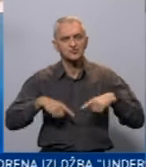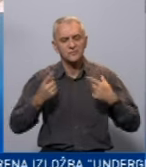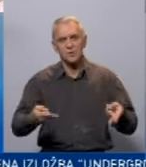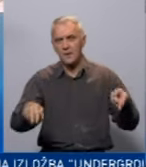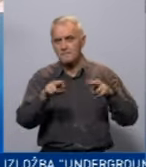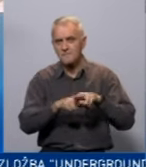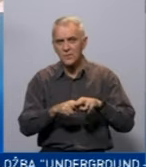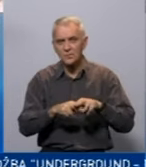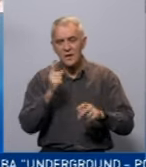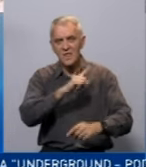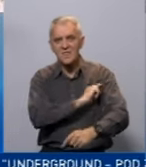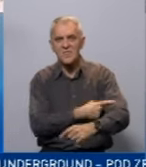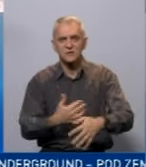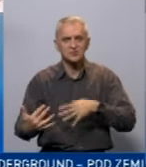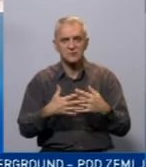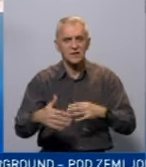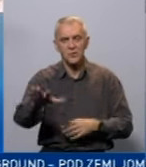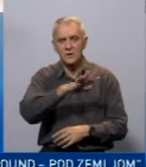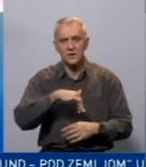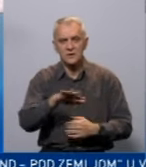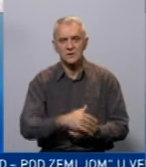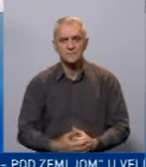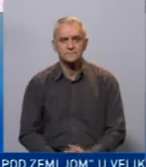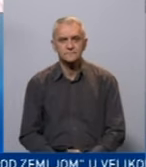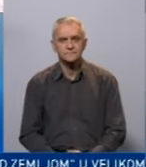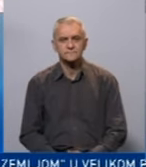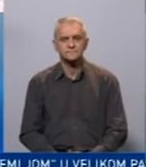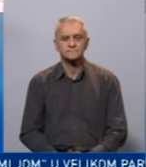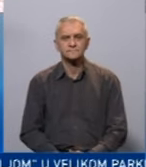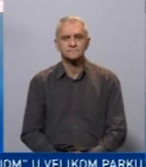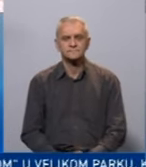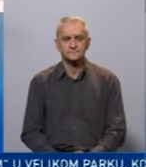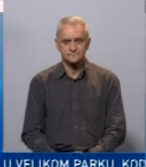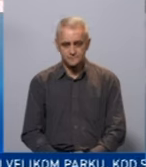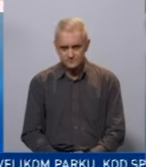pomirenju te jačanju saradnje u regiji što nam je neophodno u našem nastavku?